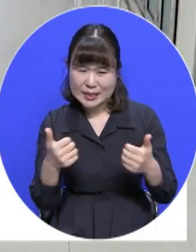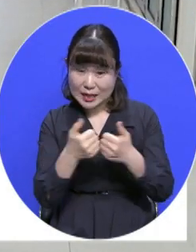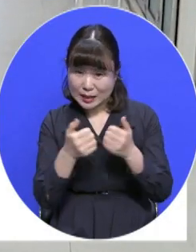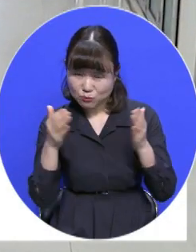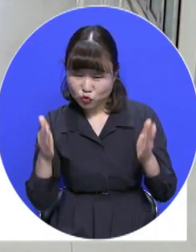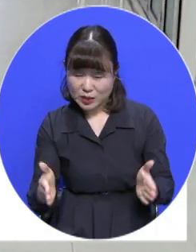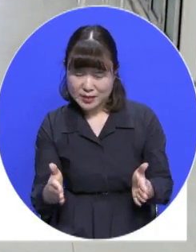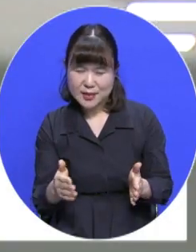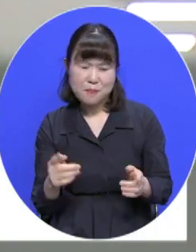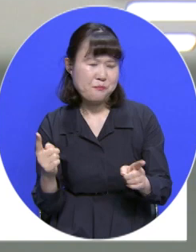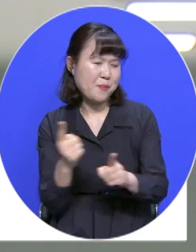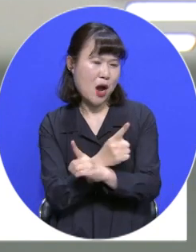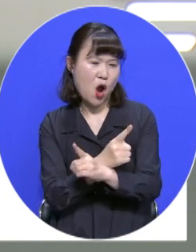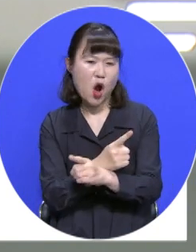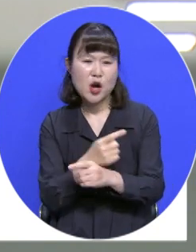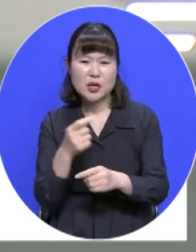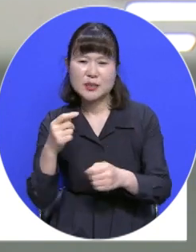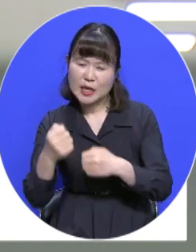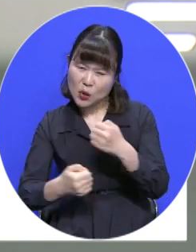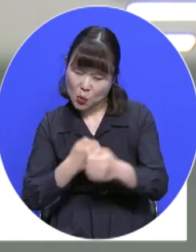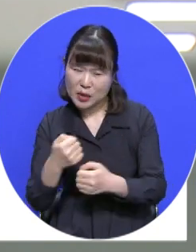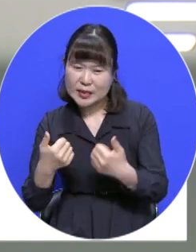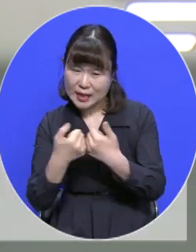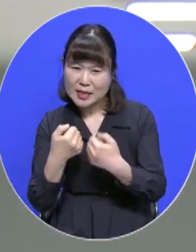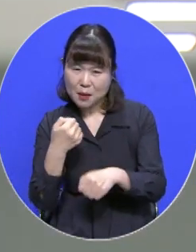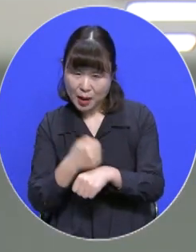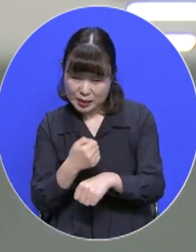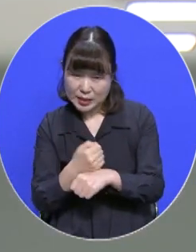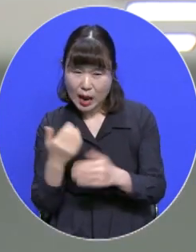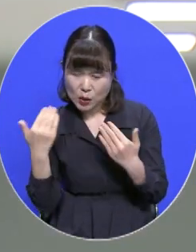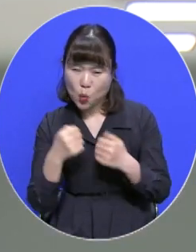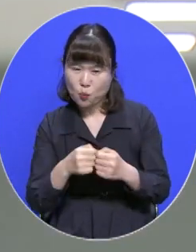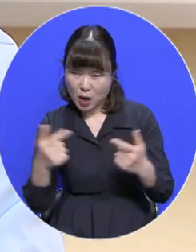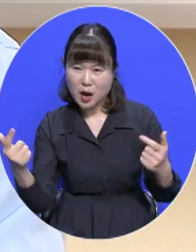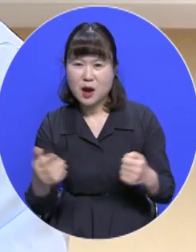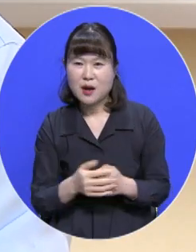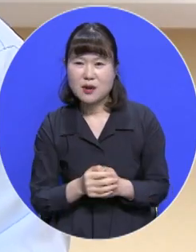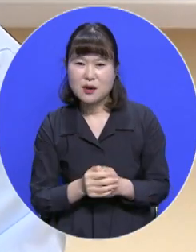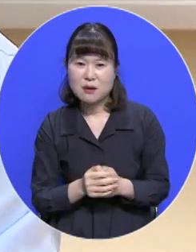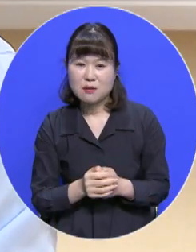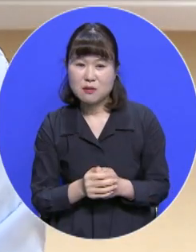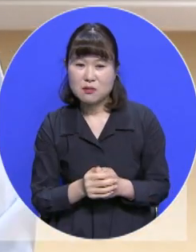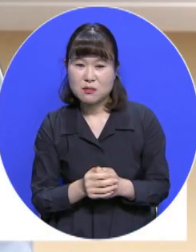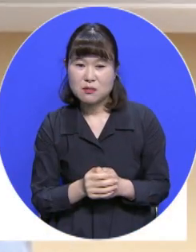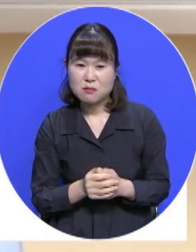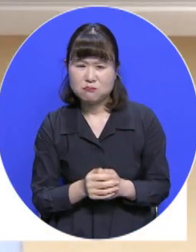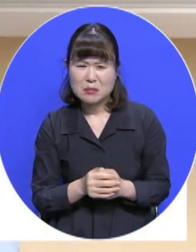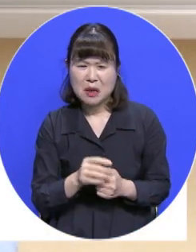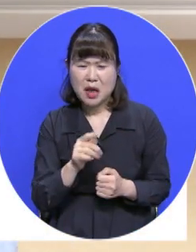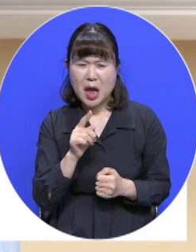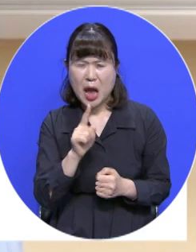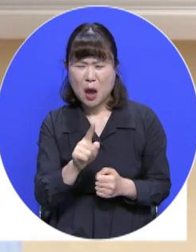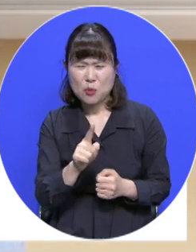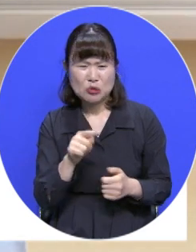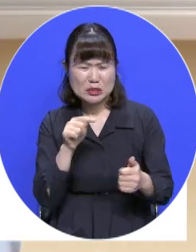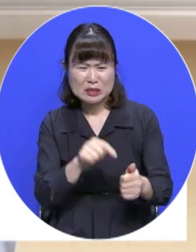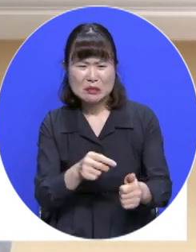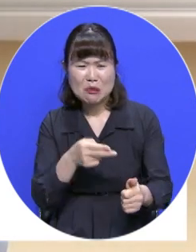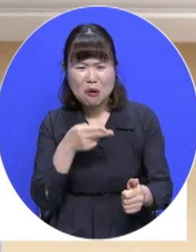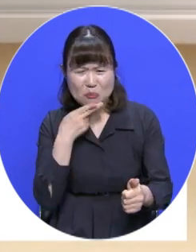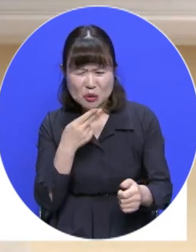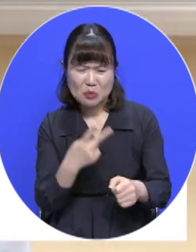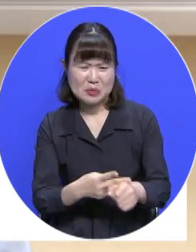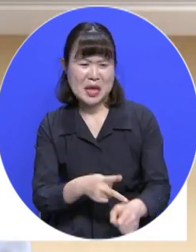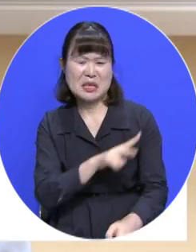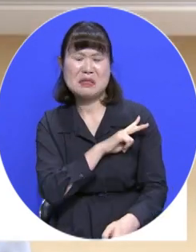주간을 수시 상담으로 대체하는 등 변화를 시도하는 학교가 늘고 있습니다. 아무것도 하지 않는 교사가 왜냐면 그럼 2등이라도